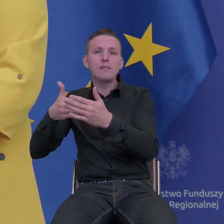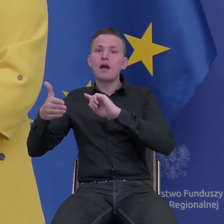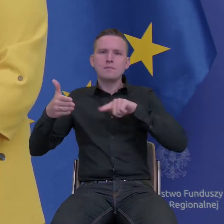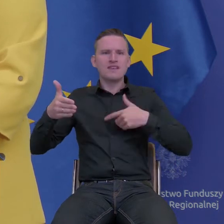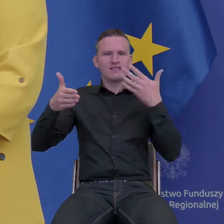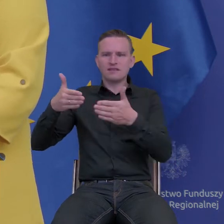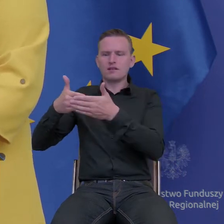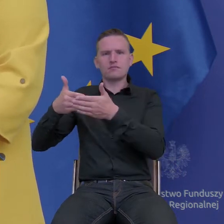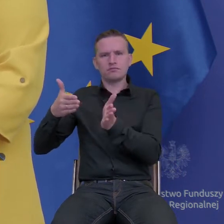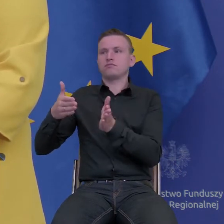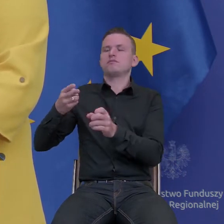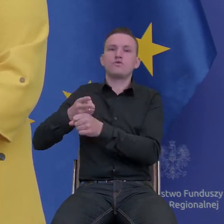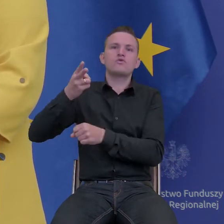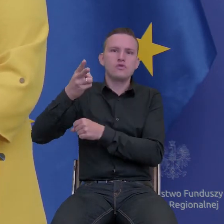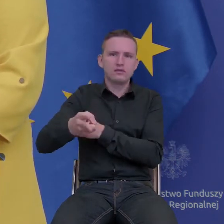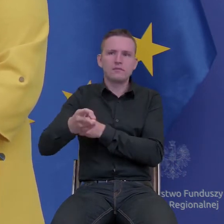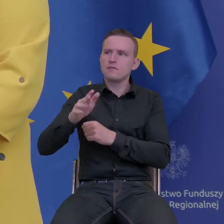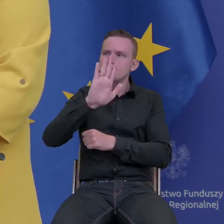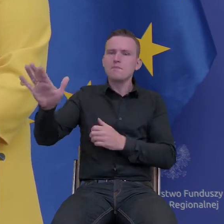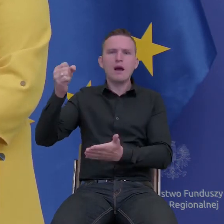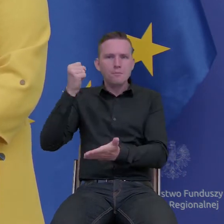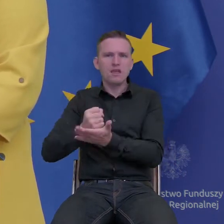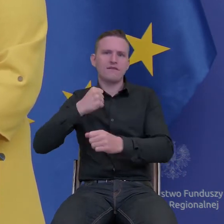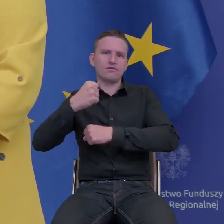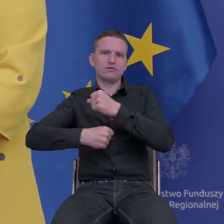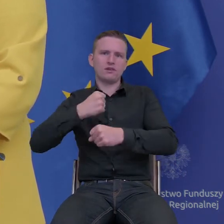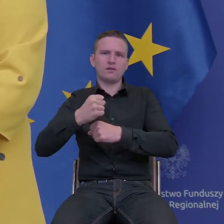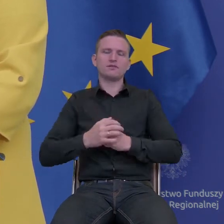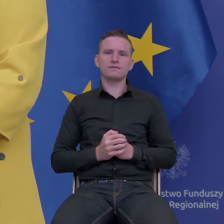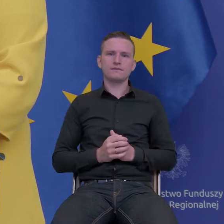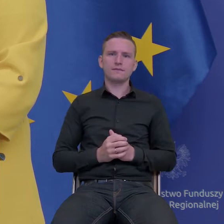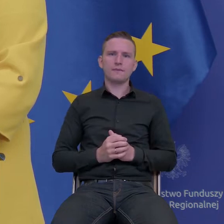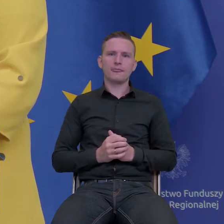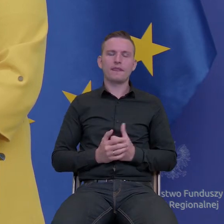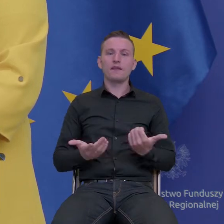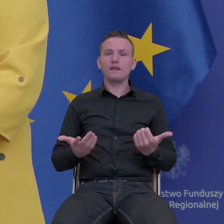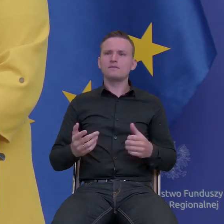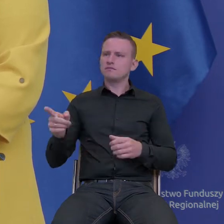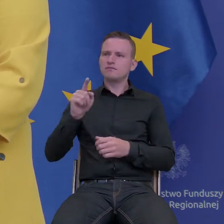załatwić swoją sprawę, aby był obsłużony w taki sposób,